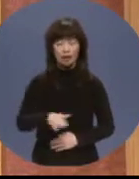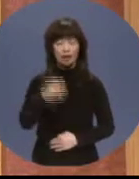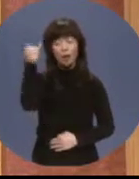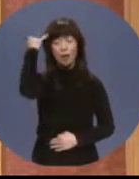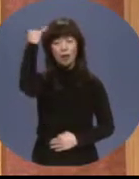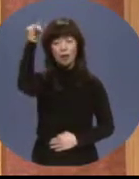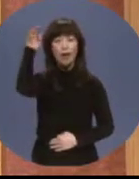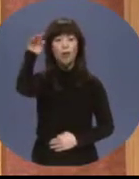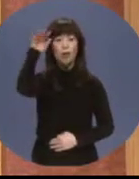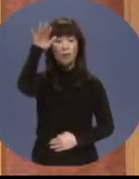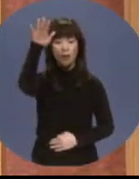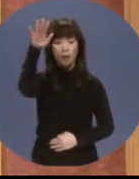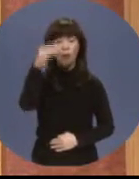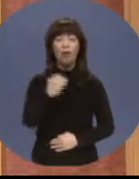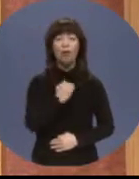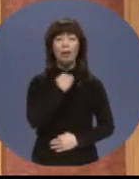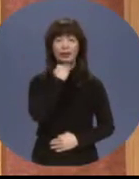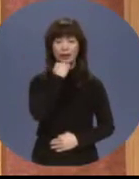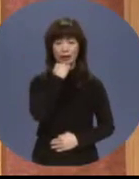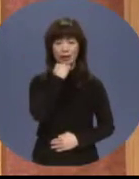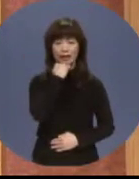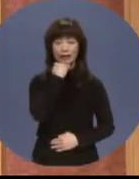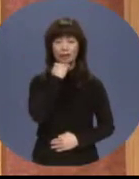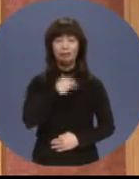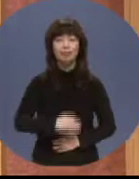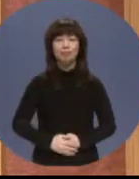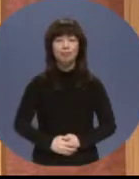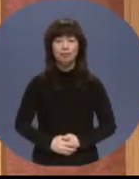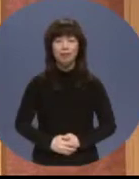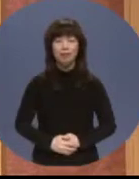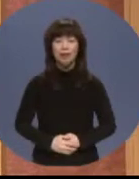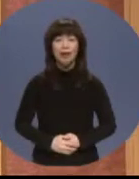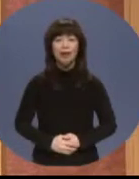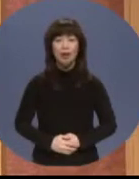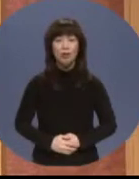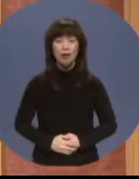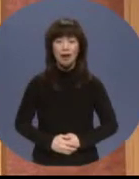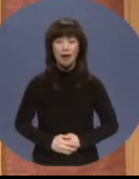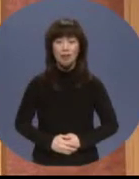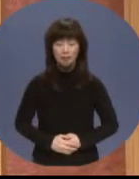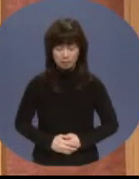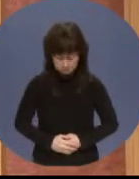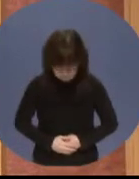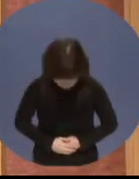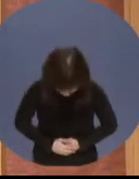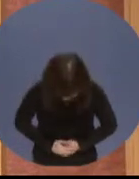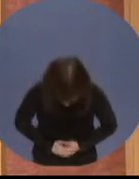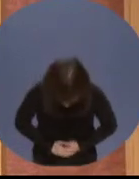ご意見ご希望をお待ちしています。それではさようなら。